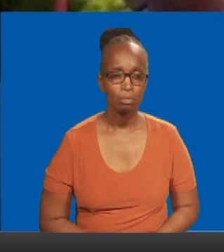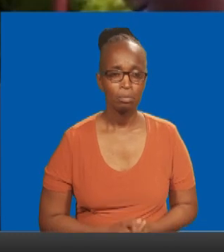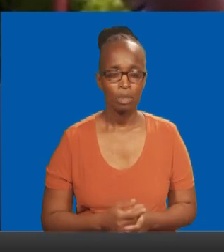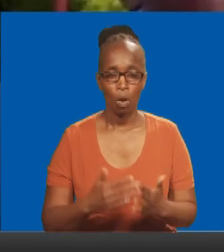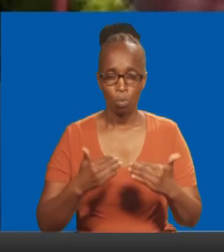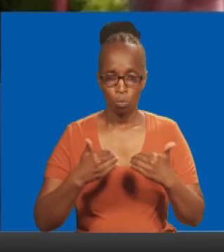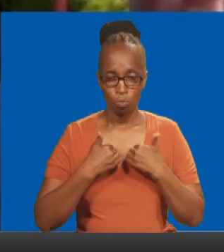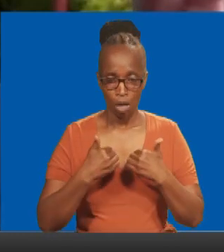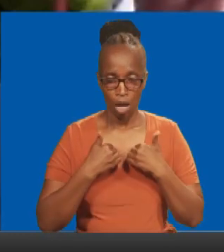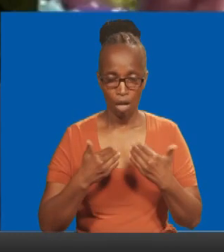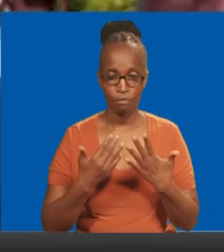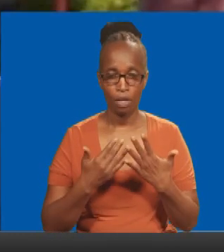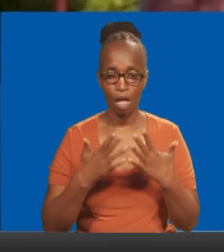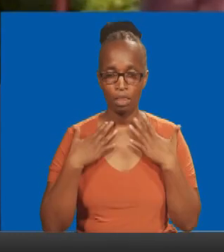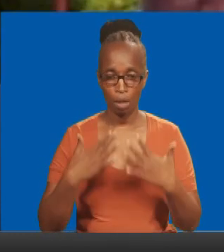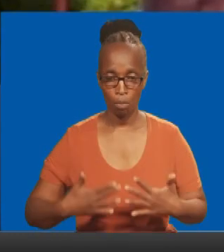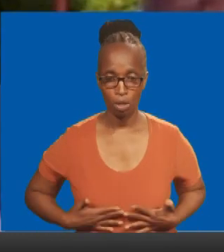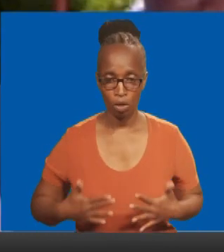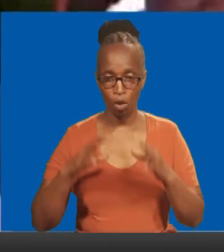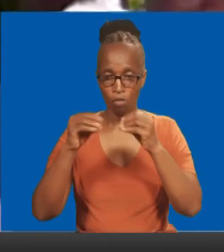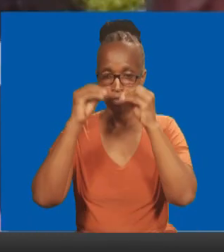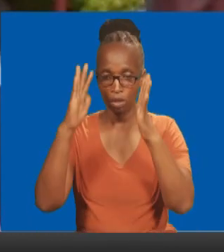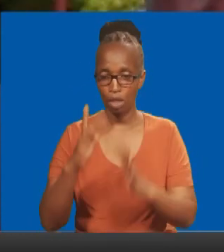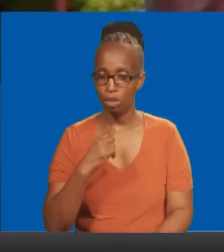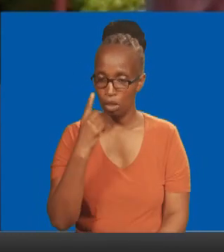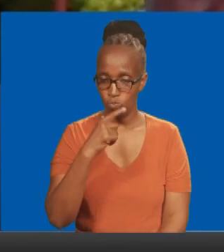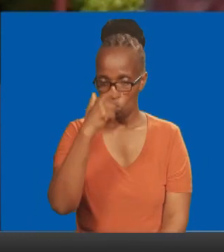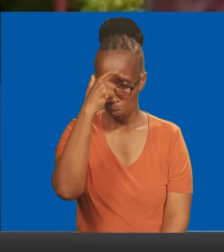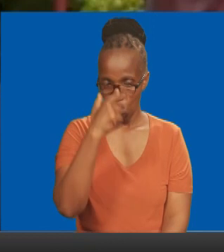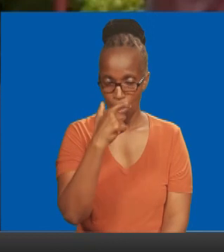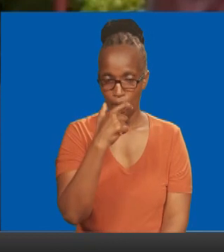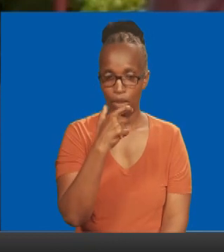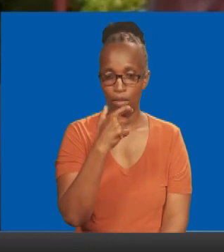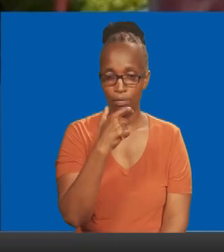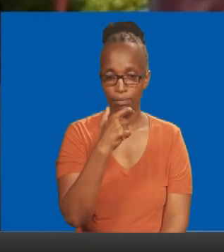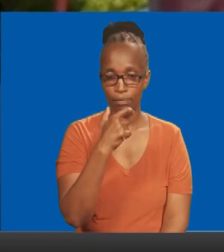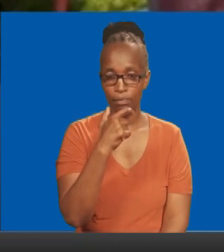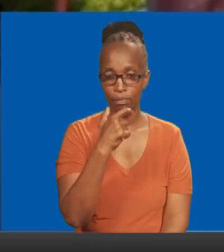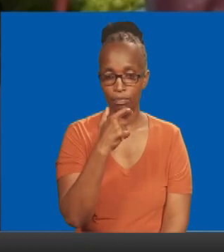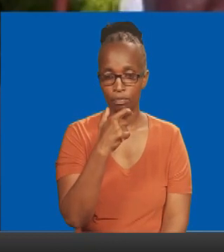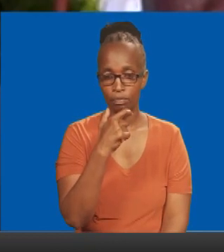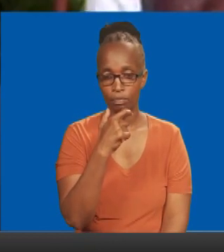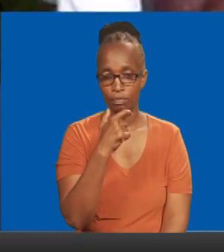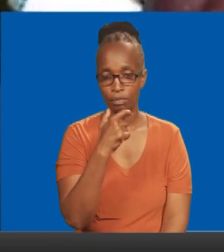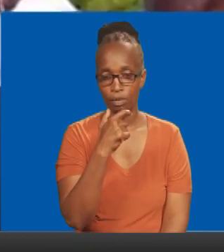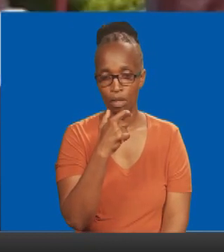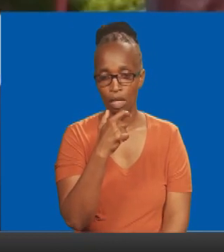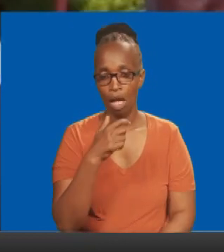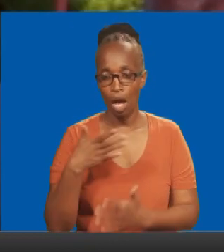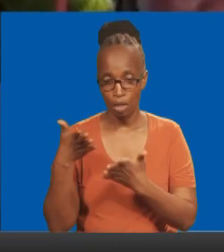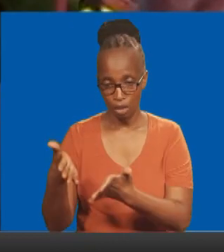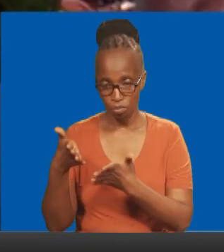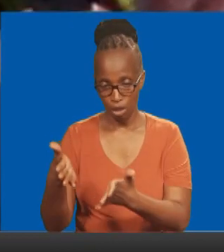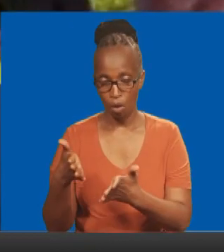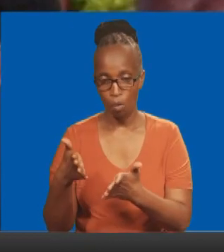Vile vile bado tuko na mwili ya mwalimu yule ambaye hako anaona kibovu baada ya kumojari.